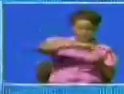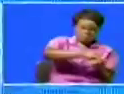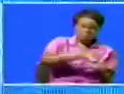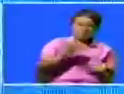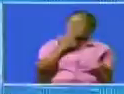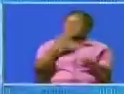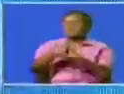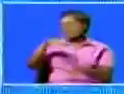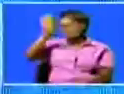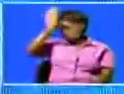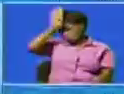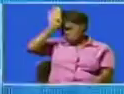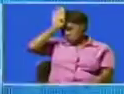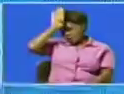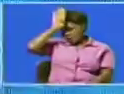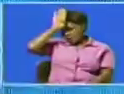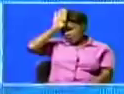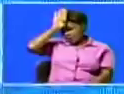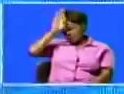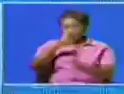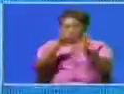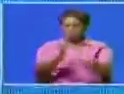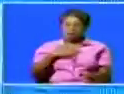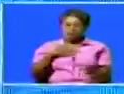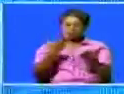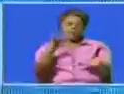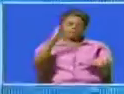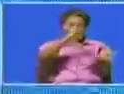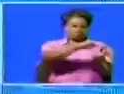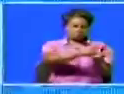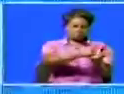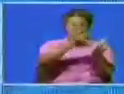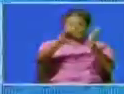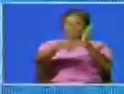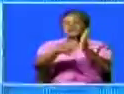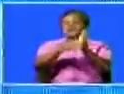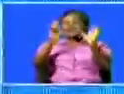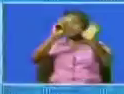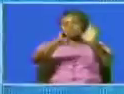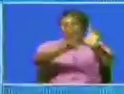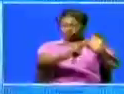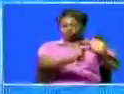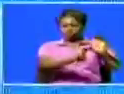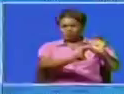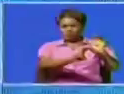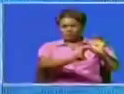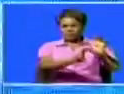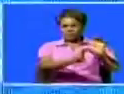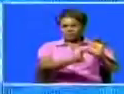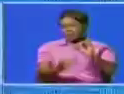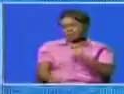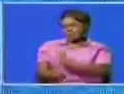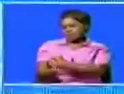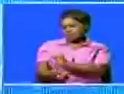Kenyatta kutoka Dubai. Mark Namaswa yuko uwanja wa ndege na mtazamaji tutaweza kuungana naye kwa ili aweze